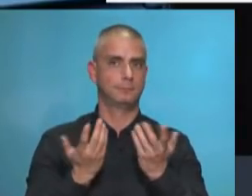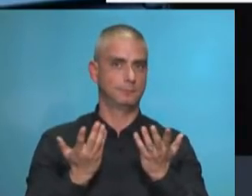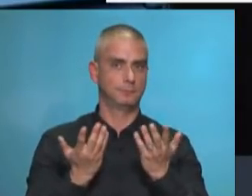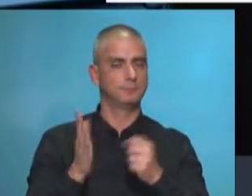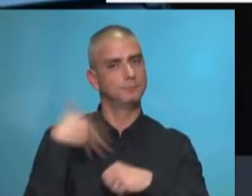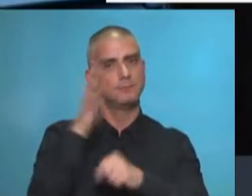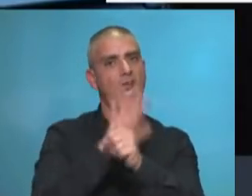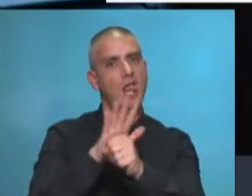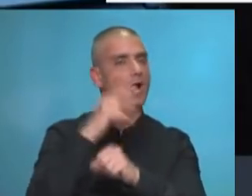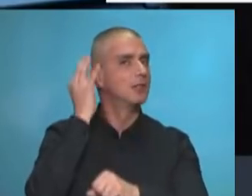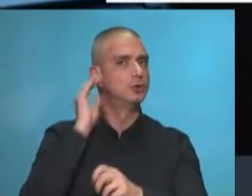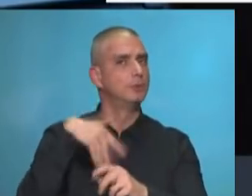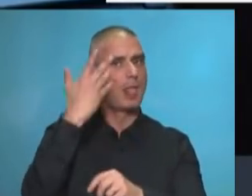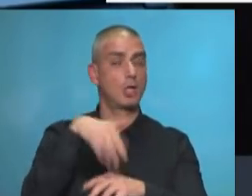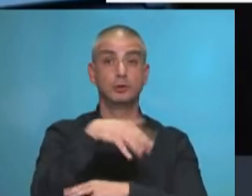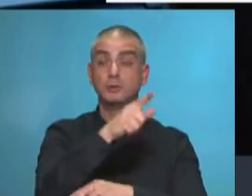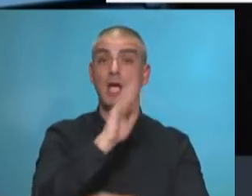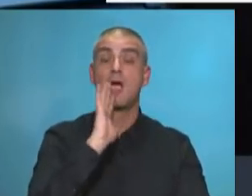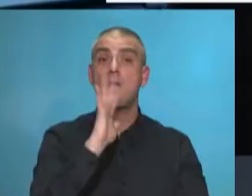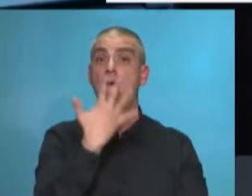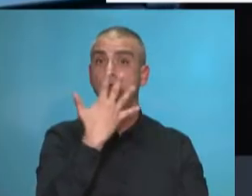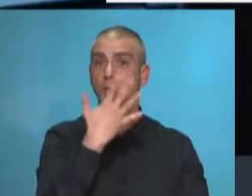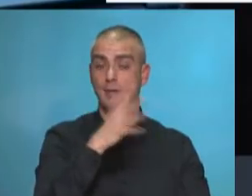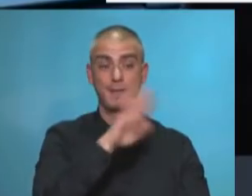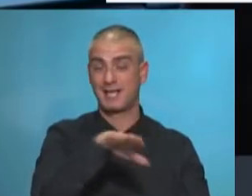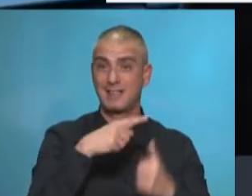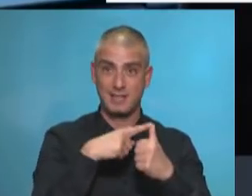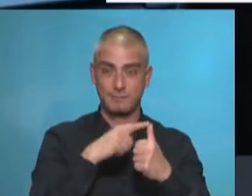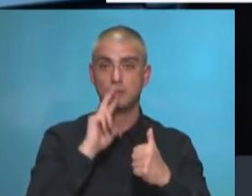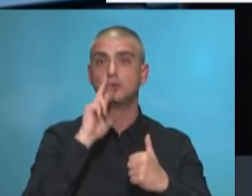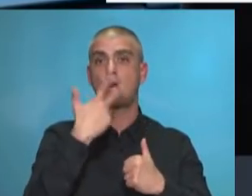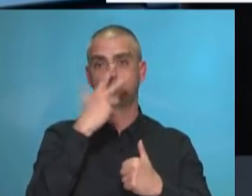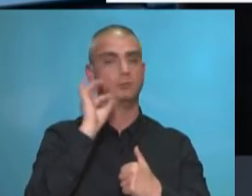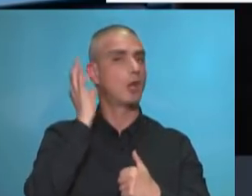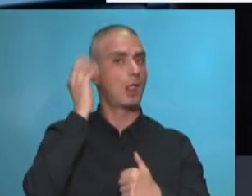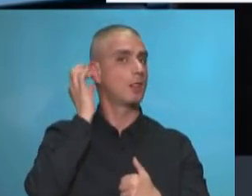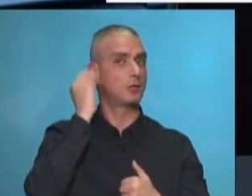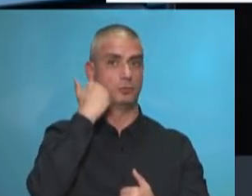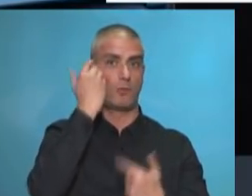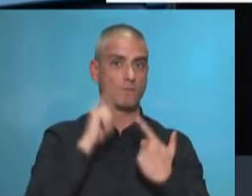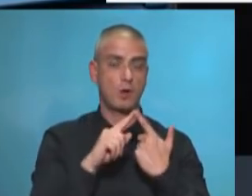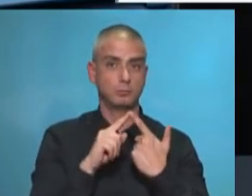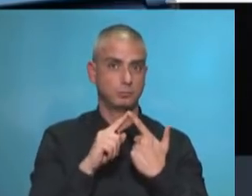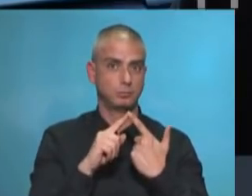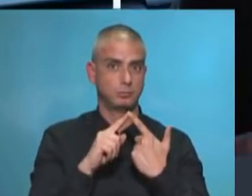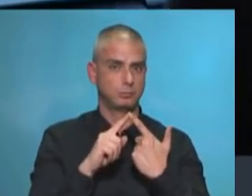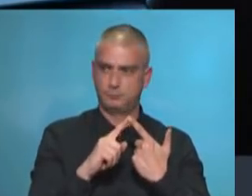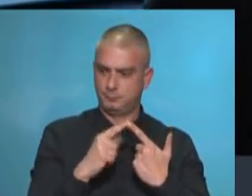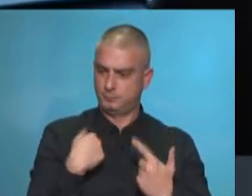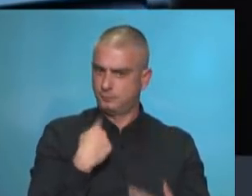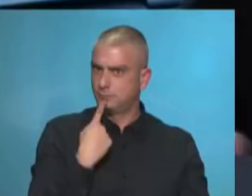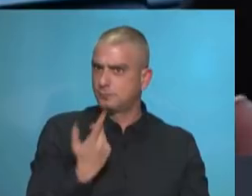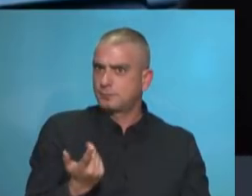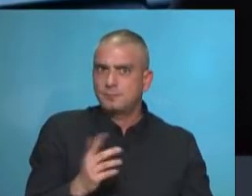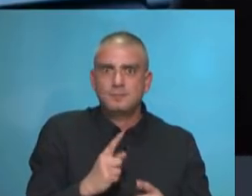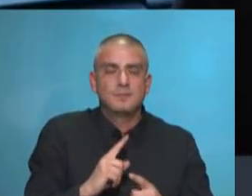השידול לזנות. זה 5 שנים שידול לקטינים ו3 נשים לבגירים. ואנחנו באים ואומרים שזה